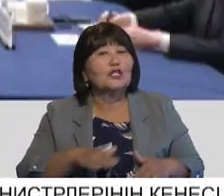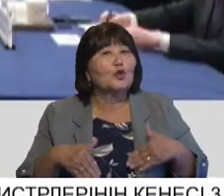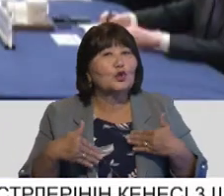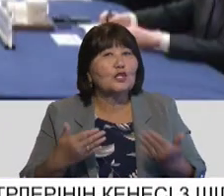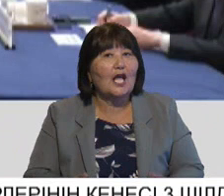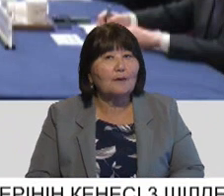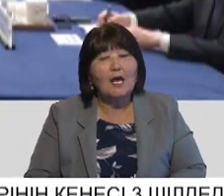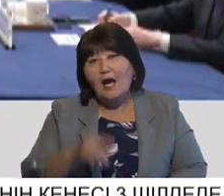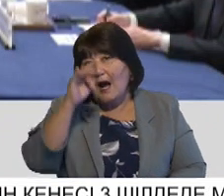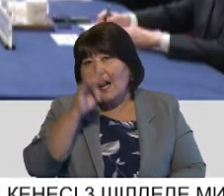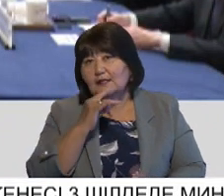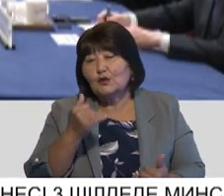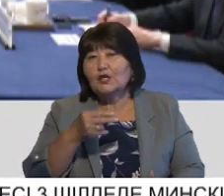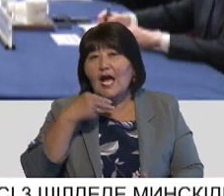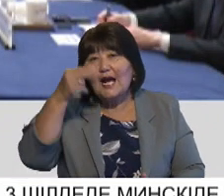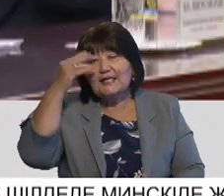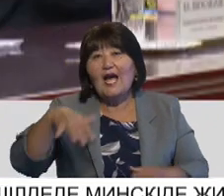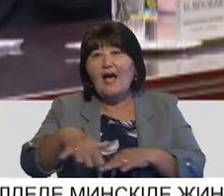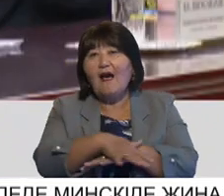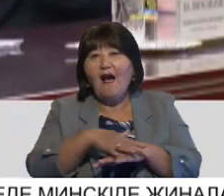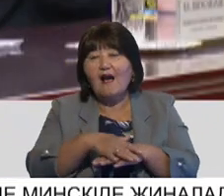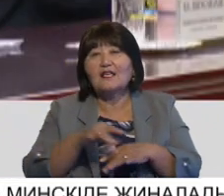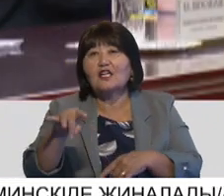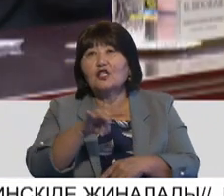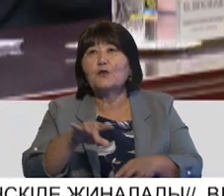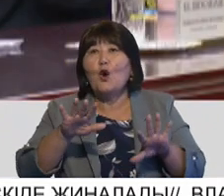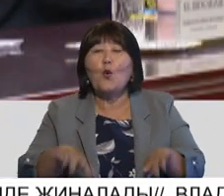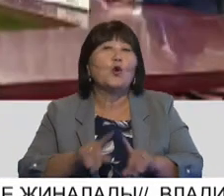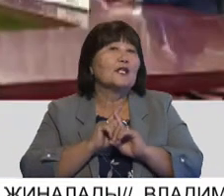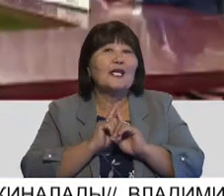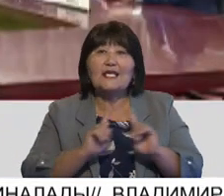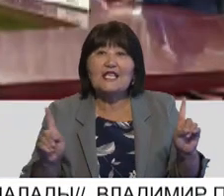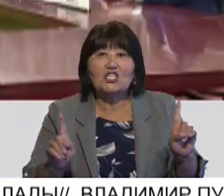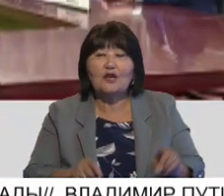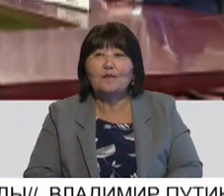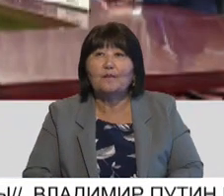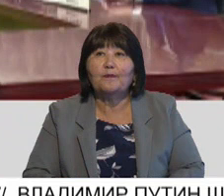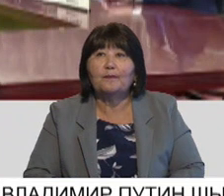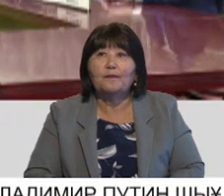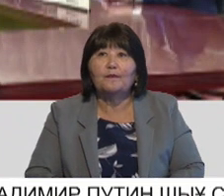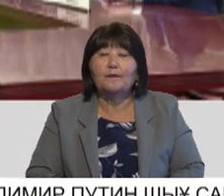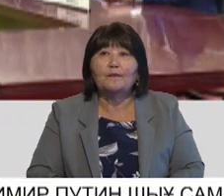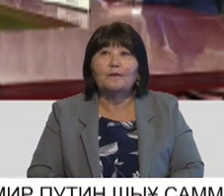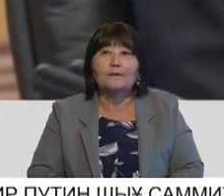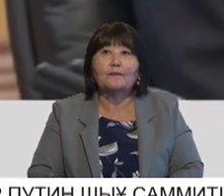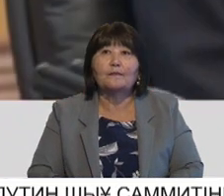құттықтаймын. Қазақстан үшін Қытай Халық Республикасының орны ерекше.